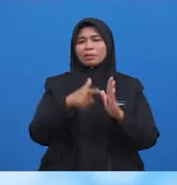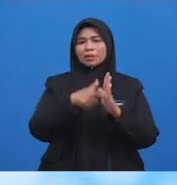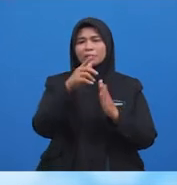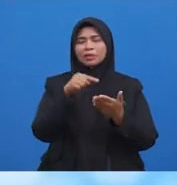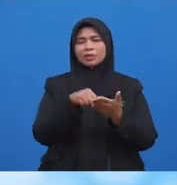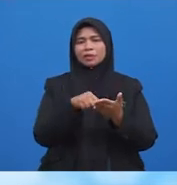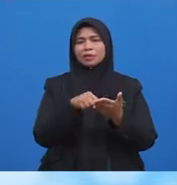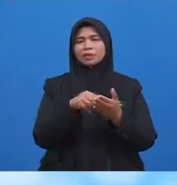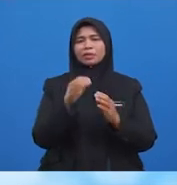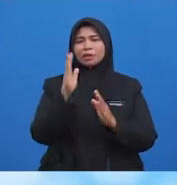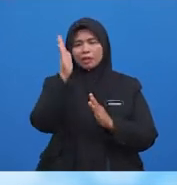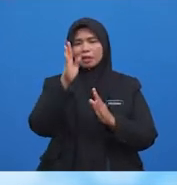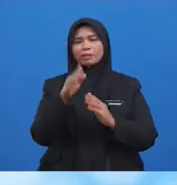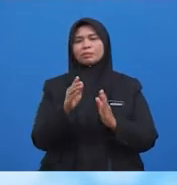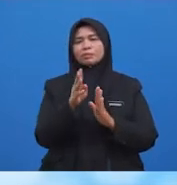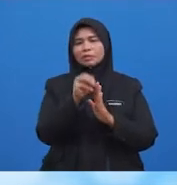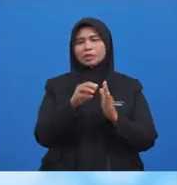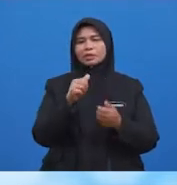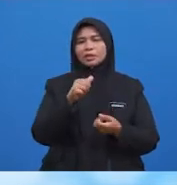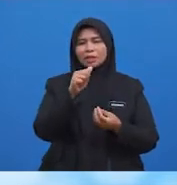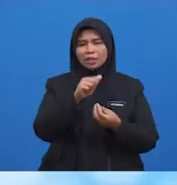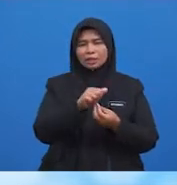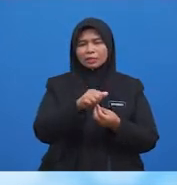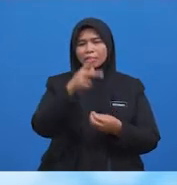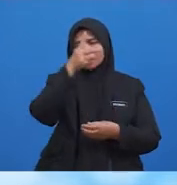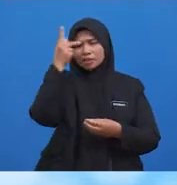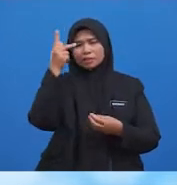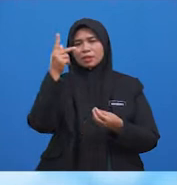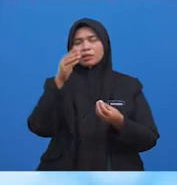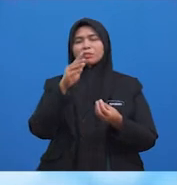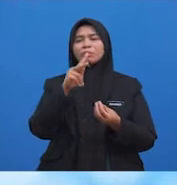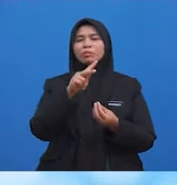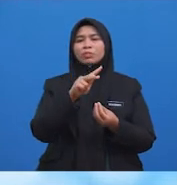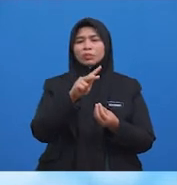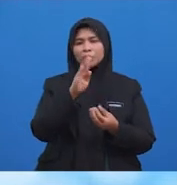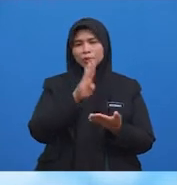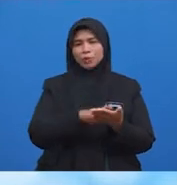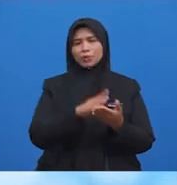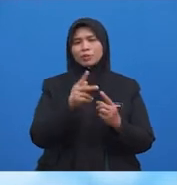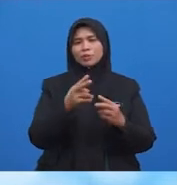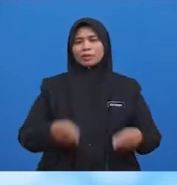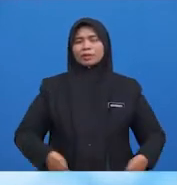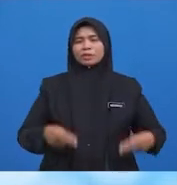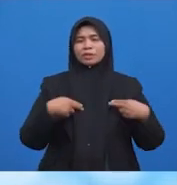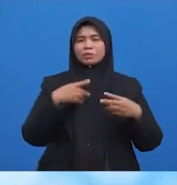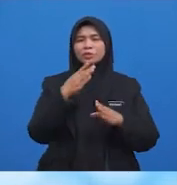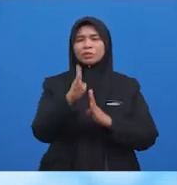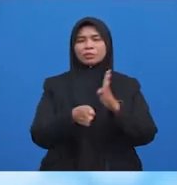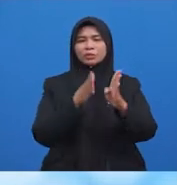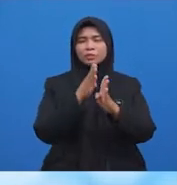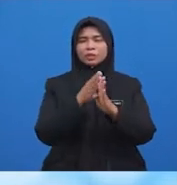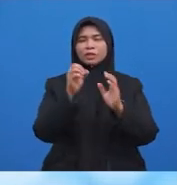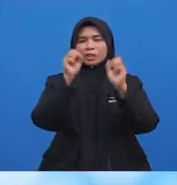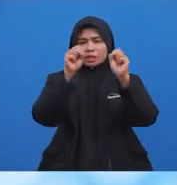ini akan mengakibatkan kesan buruk kepada hidupan di bumi